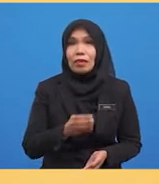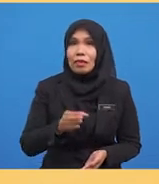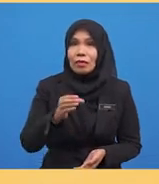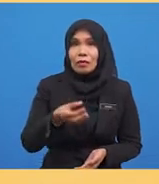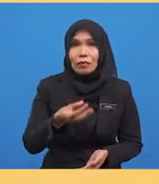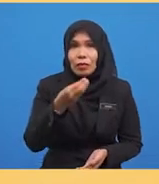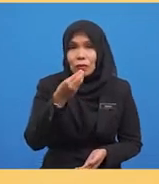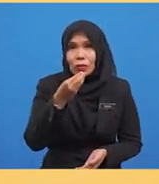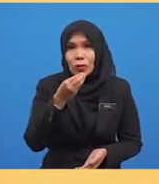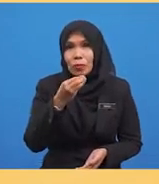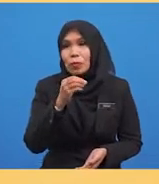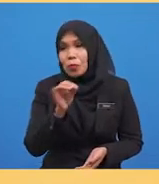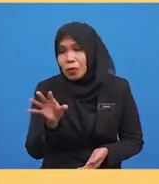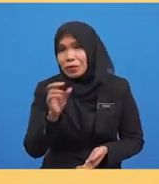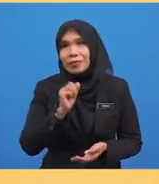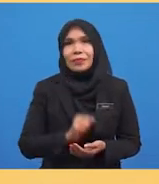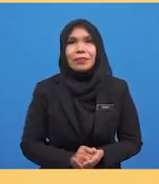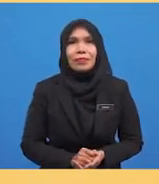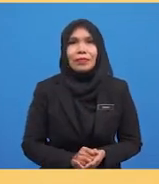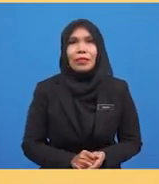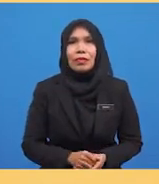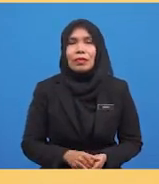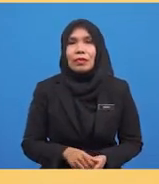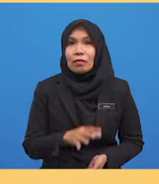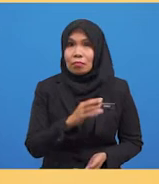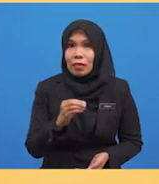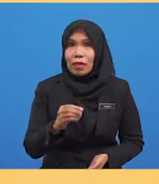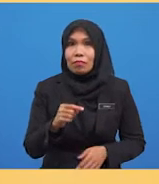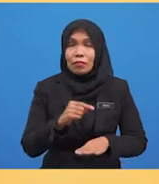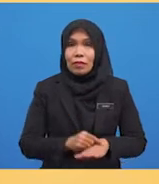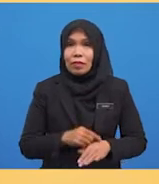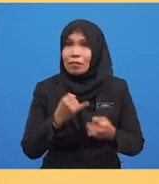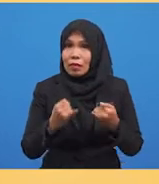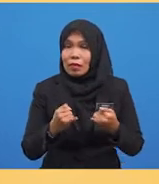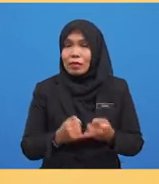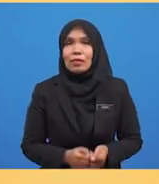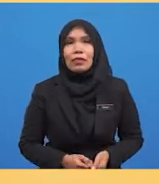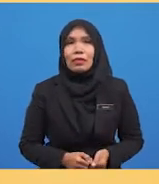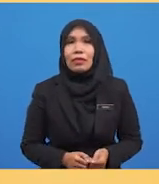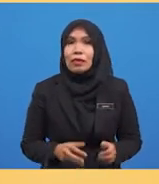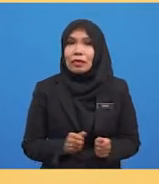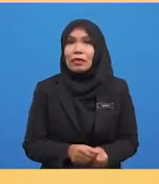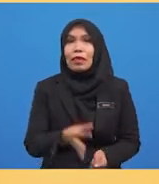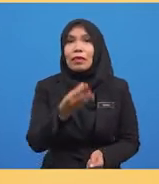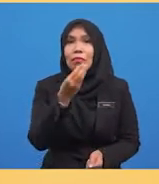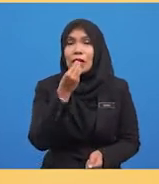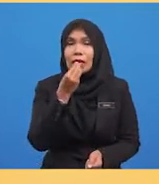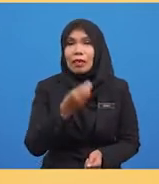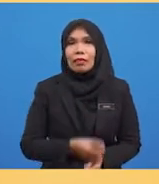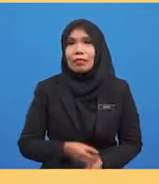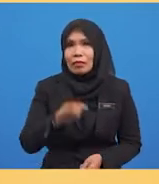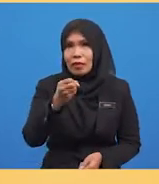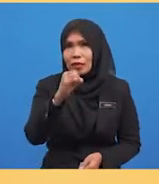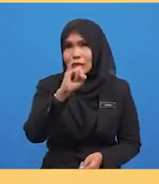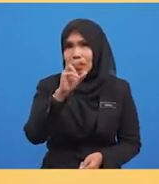dengan memakan sirih. Air sirih yang kelat apabila dimasukkan ke dalam kerongkong, si